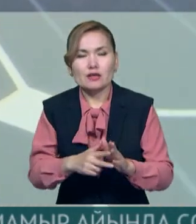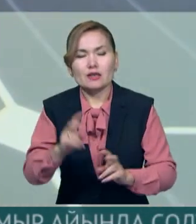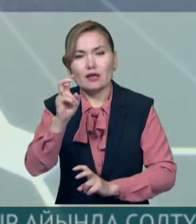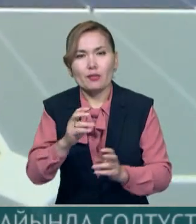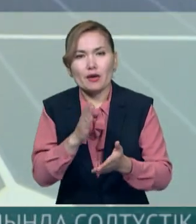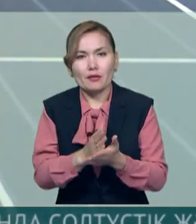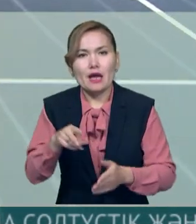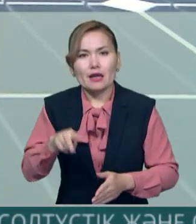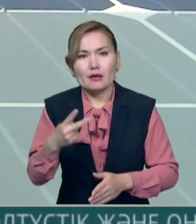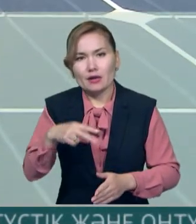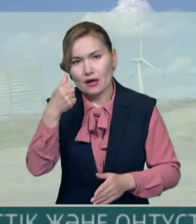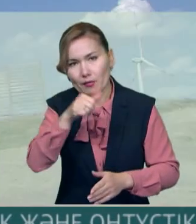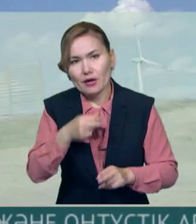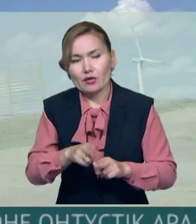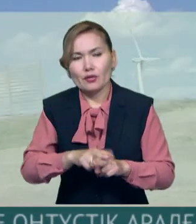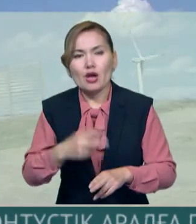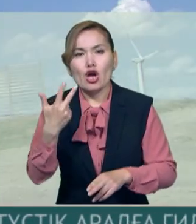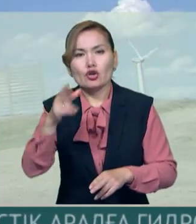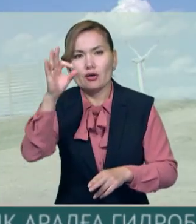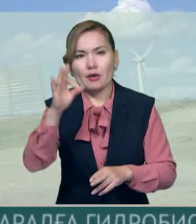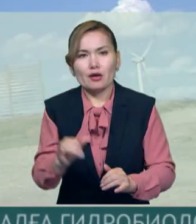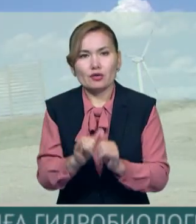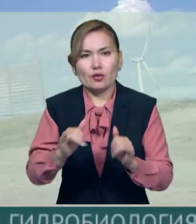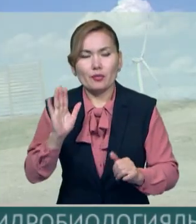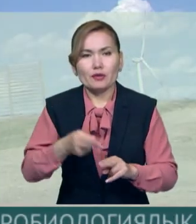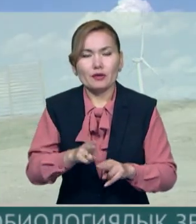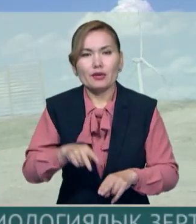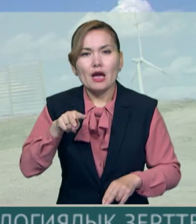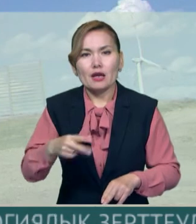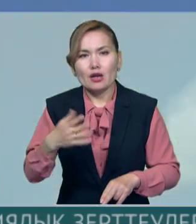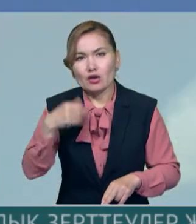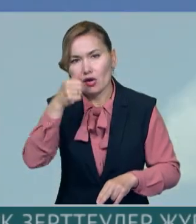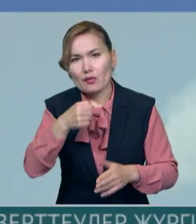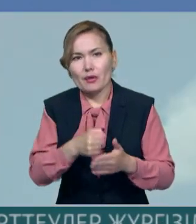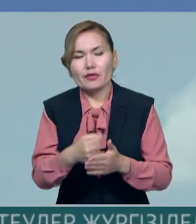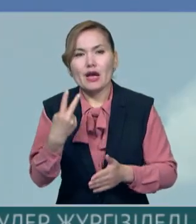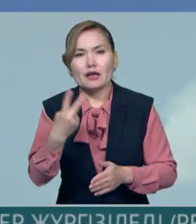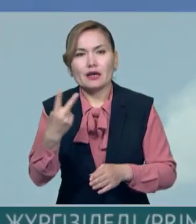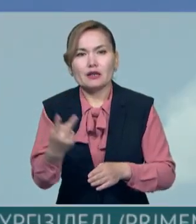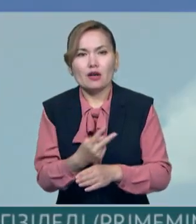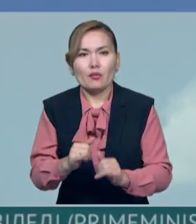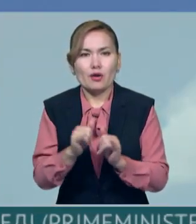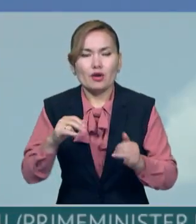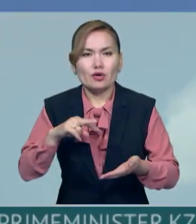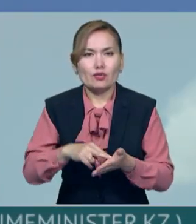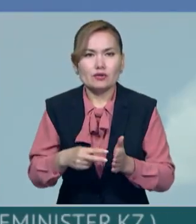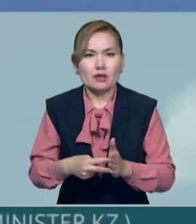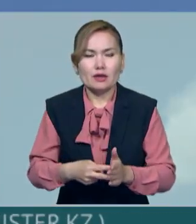қатары 2020 жылға дейін 3%-ке жеткізілмек, ал 2050 жылға дейін 2 есеге арттыру